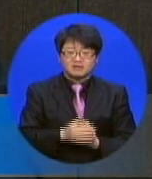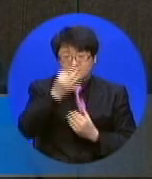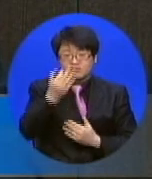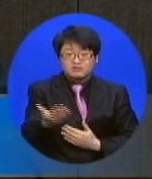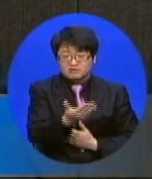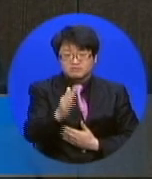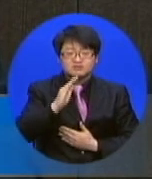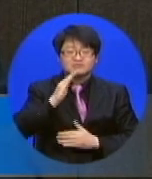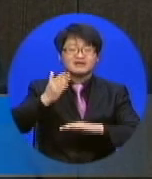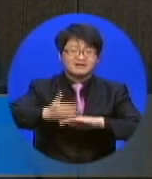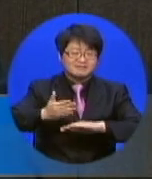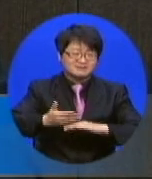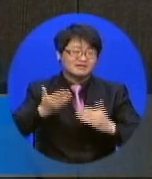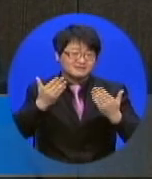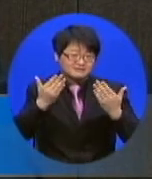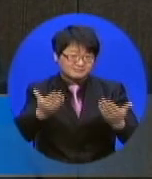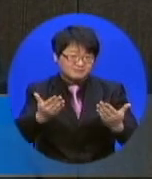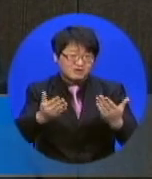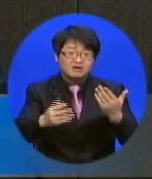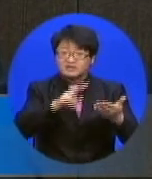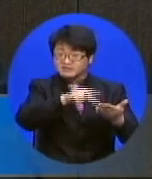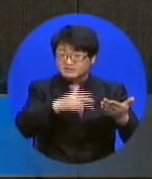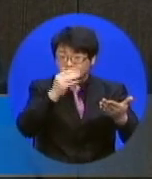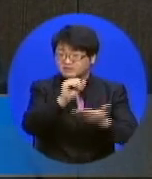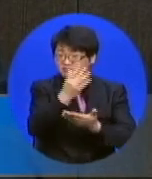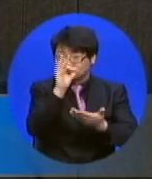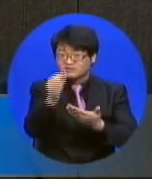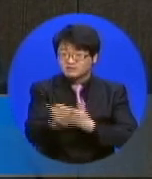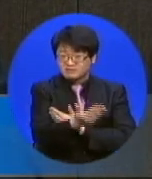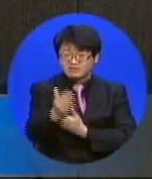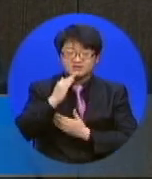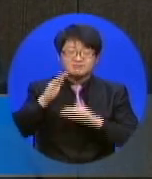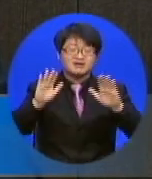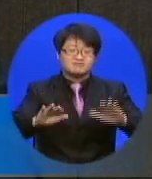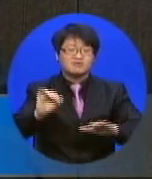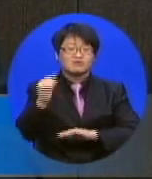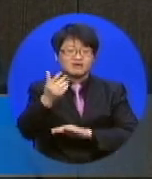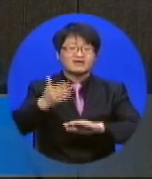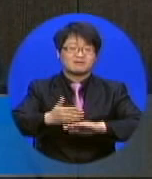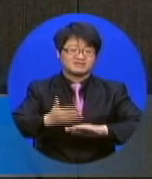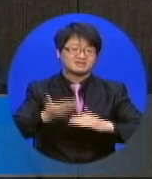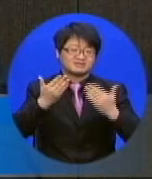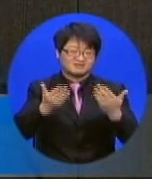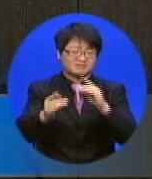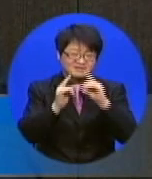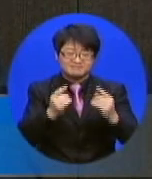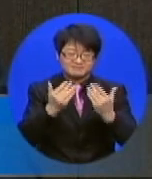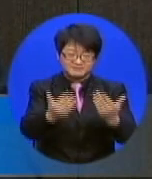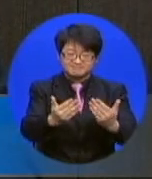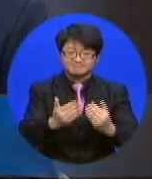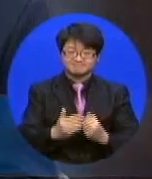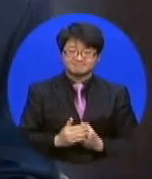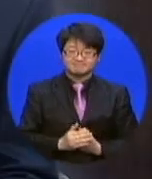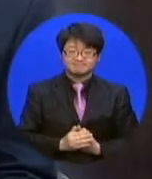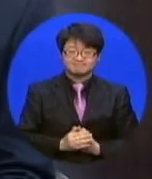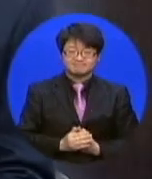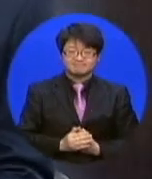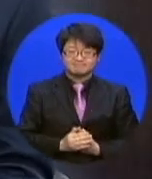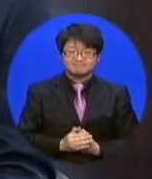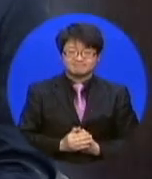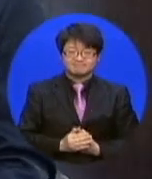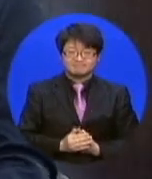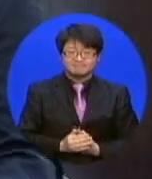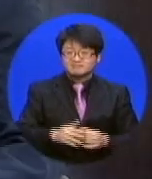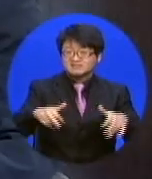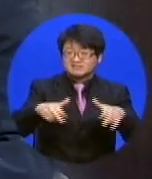여러분에게 진심으로 감사드리고 독자 여러분에게도 진심으로 이번 계기에 감사드린다는 말씀을 드립니다. 네. 오늘